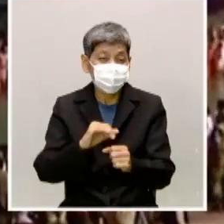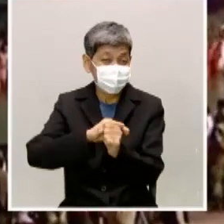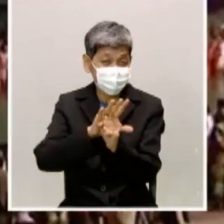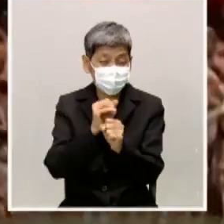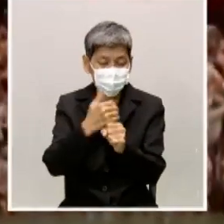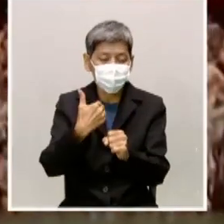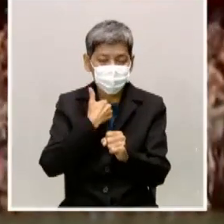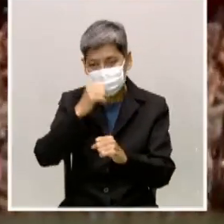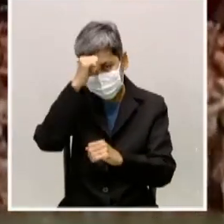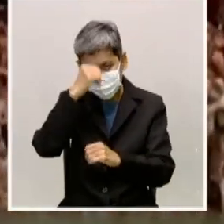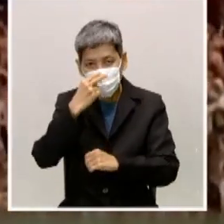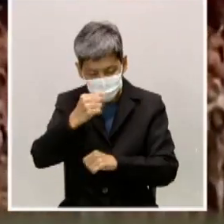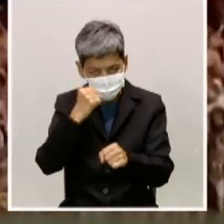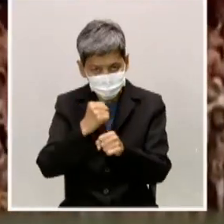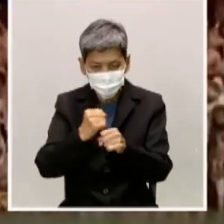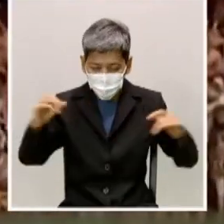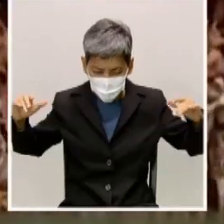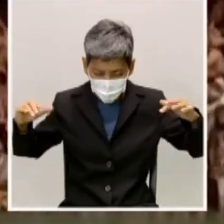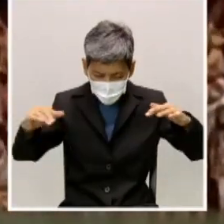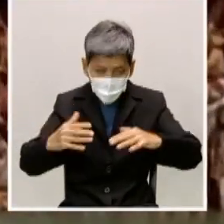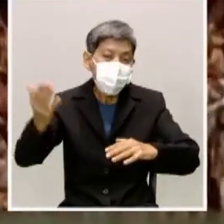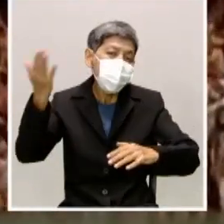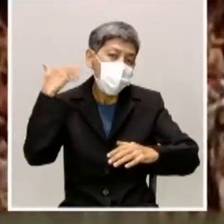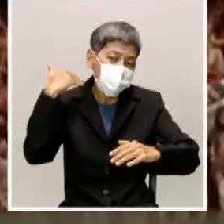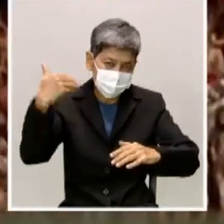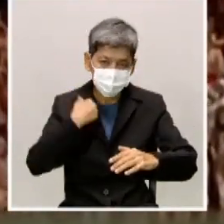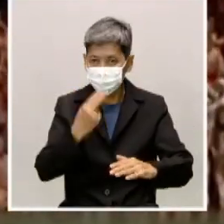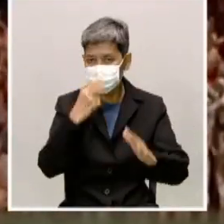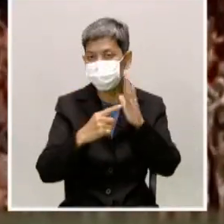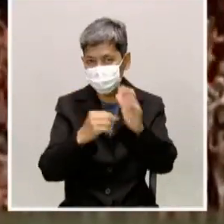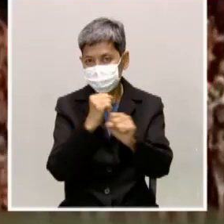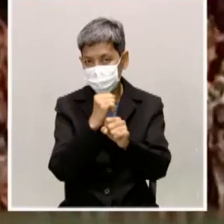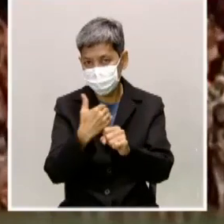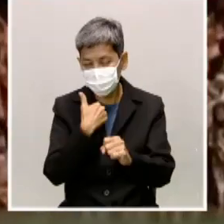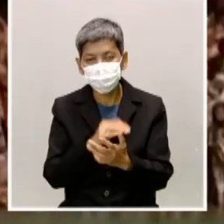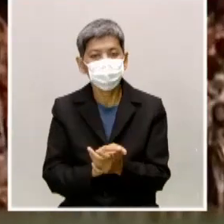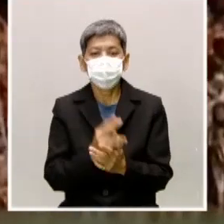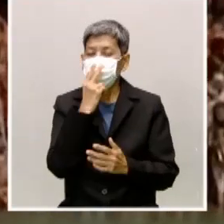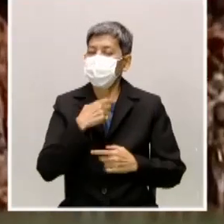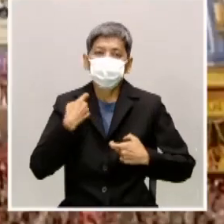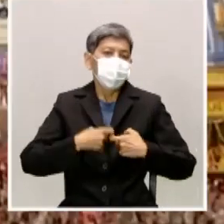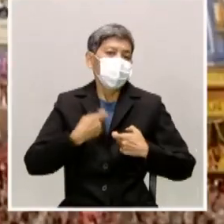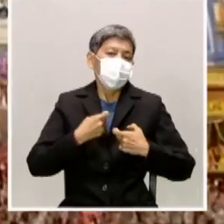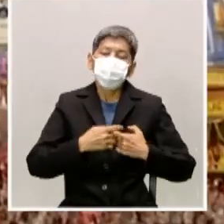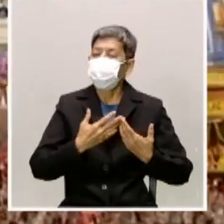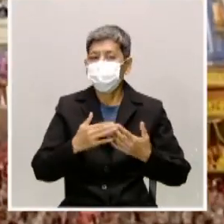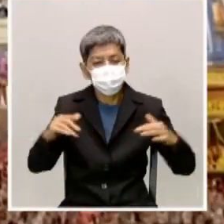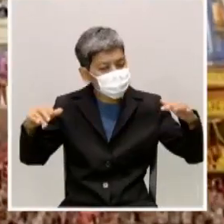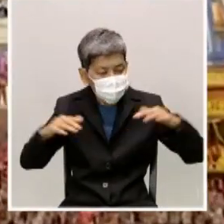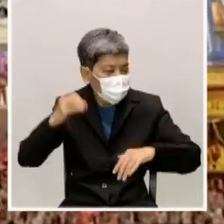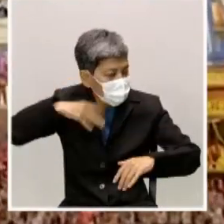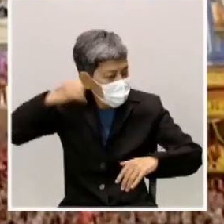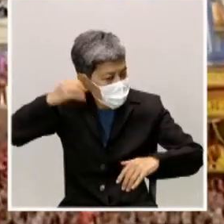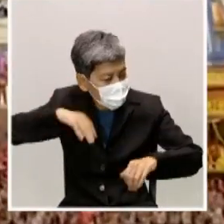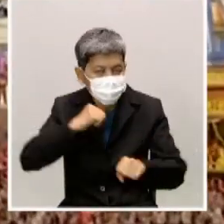องว่าจากประสบการณ์ในเทศกาลมหากุมภเมลาแสดงให้เห็นชัดเจนเลยว่ามันเป็นเรื่องยากที่จะรับประกันว่าประชาชนเนี่